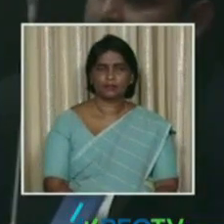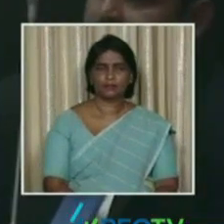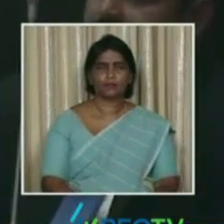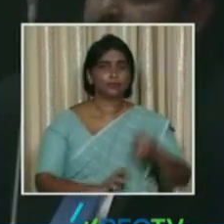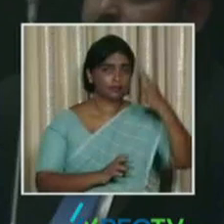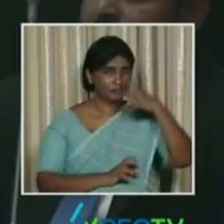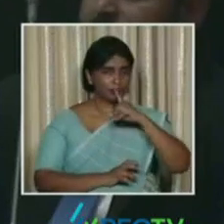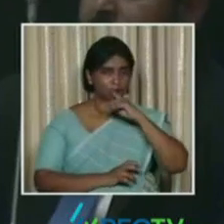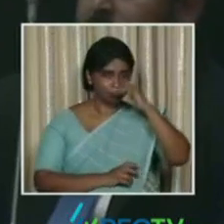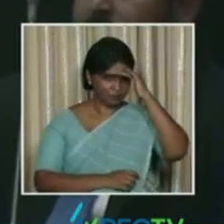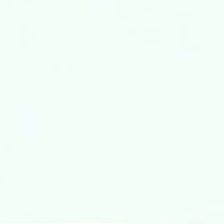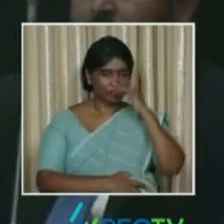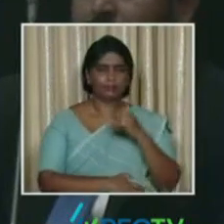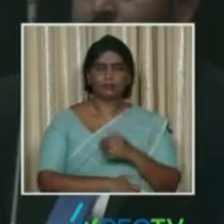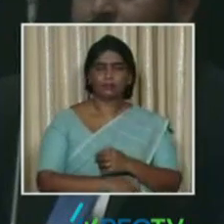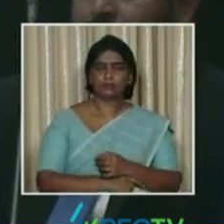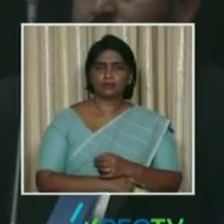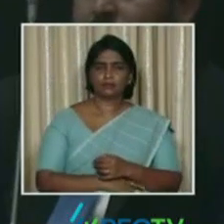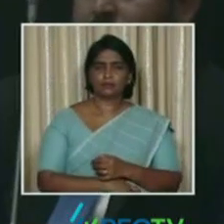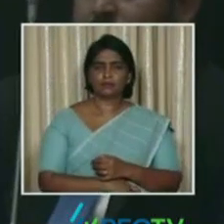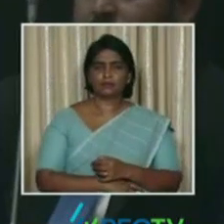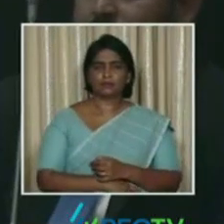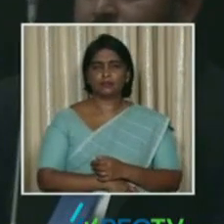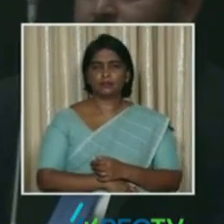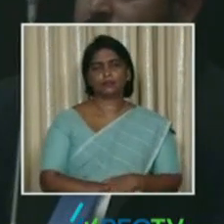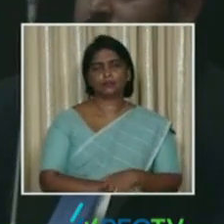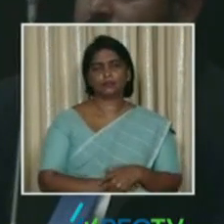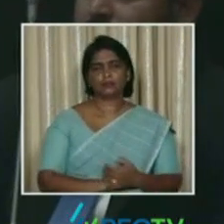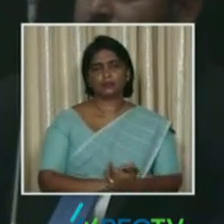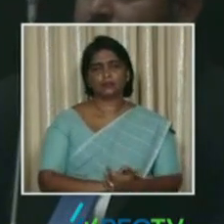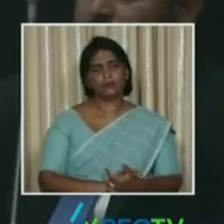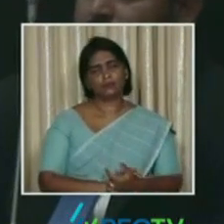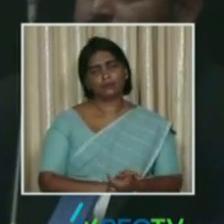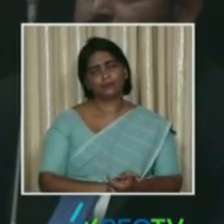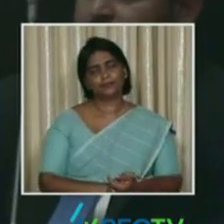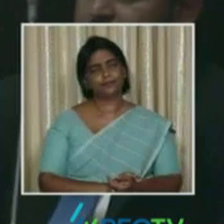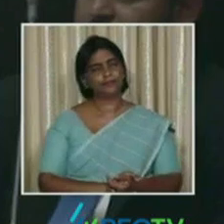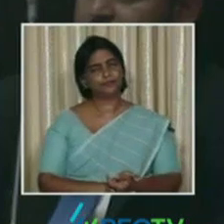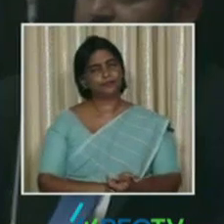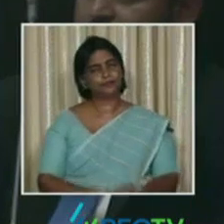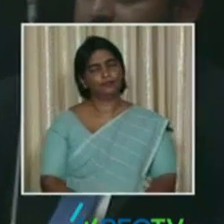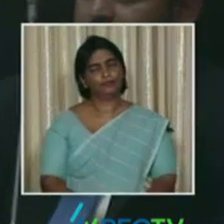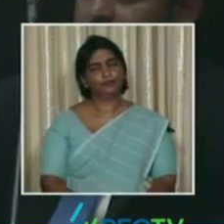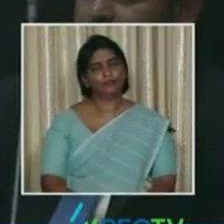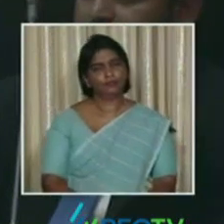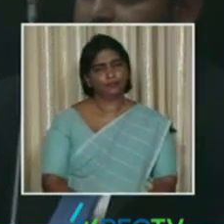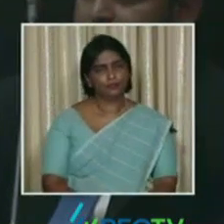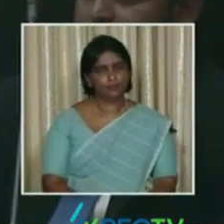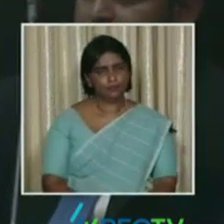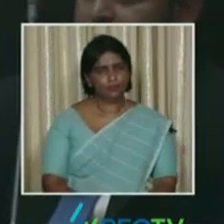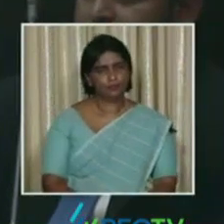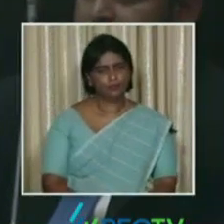Tirman, Bula Senator Garukola Yutuena, Only Prasna Hanapuluaka Bakde, Obutuame, Parliament to Agadian, Parliament to